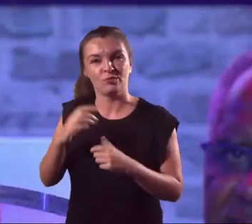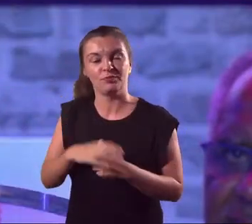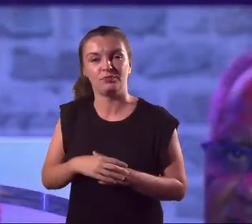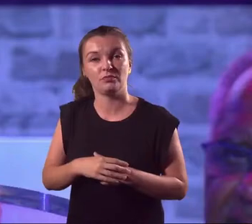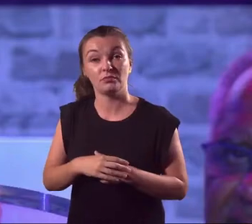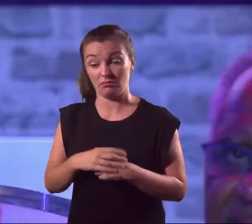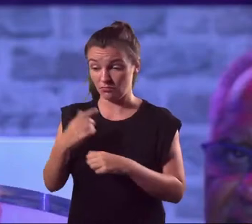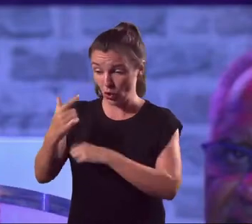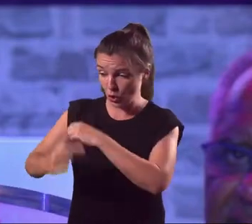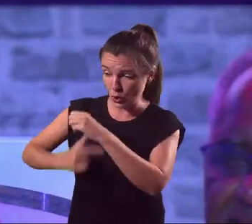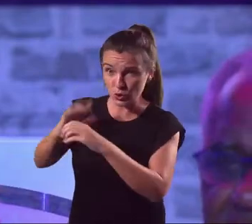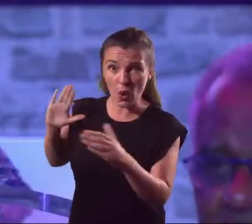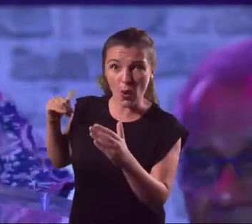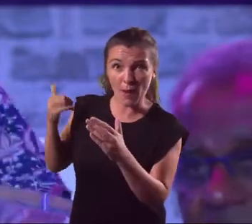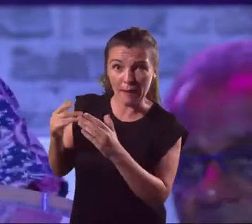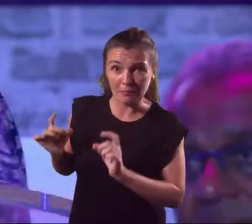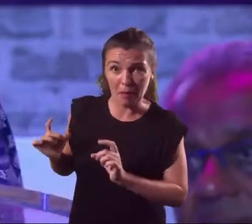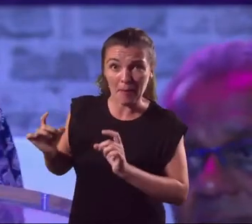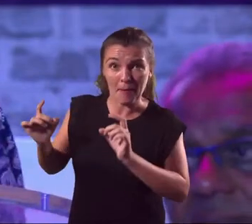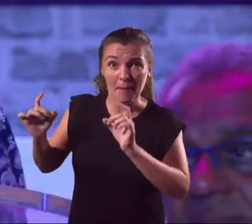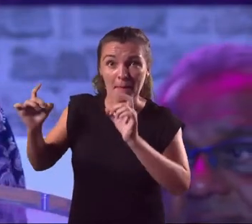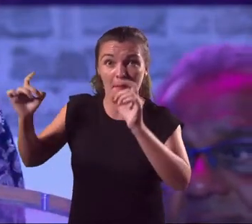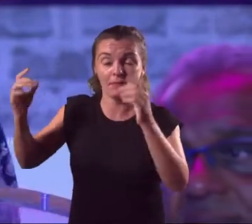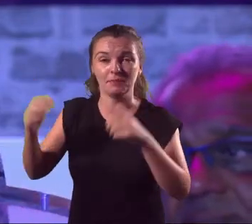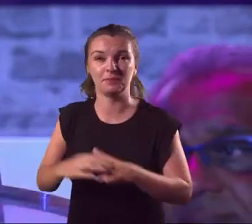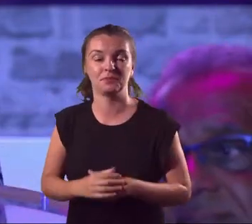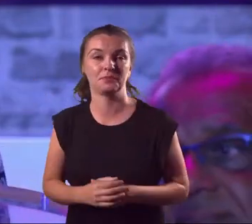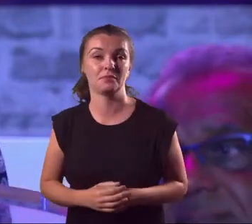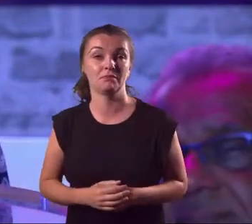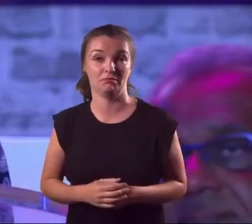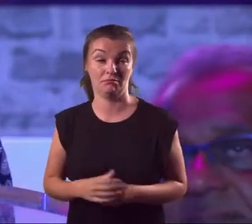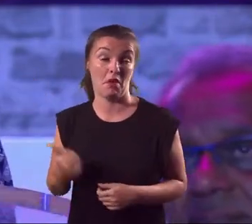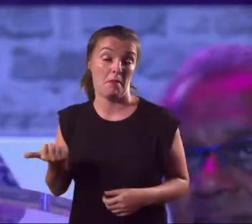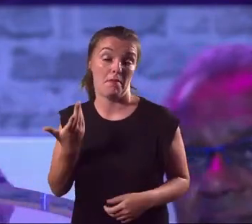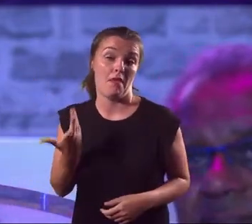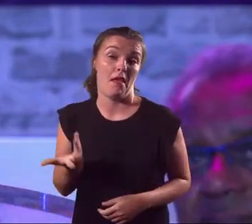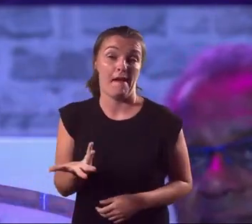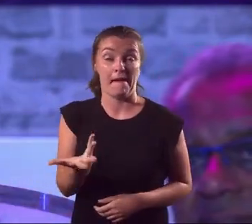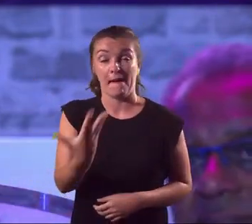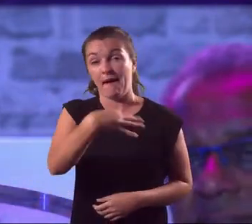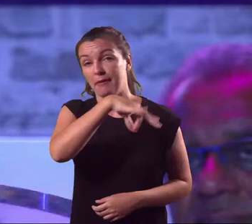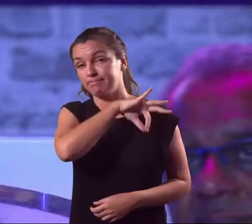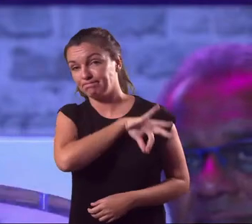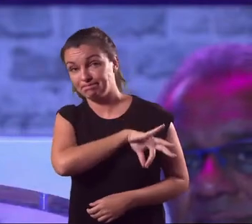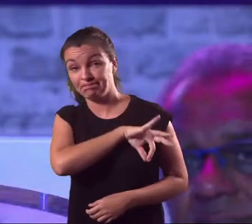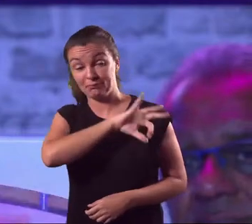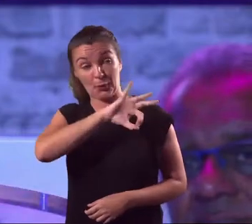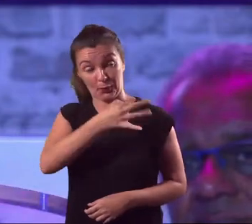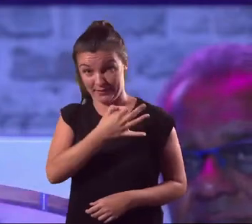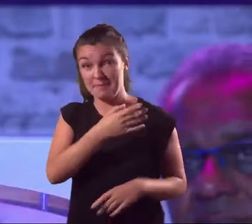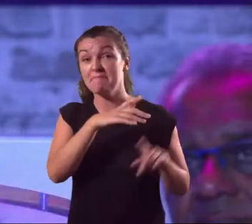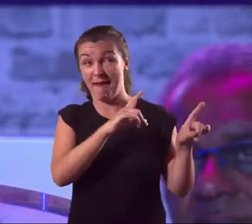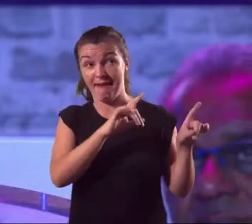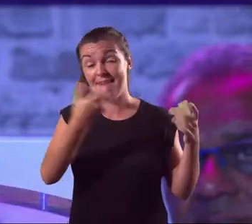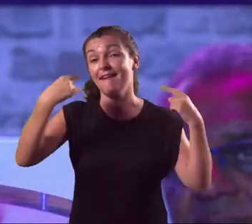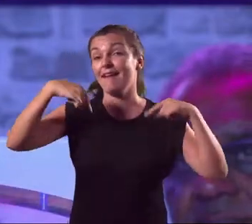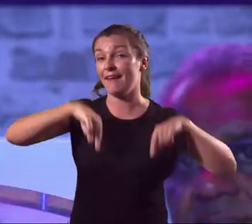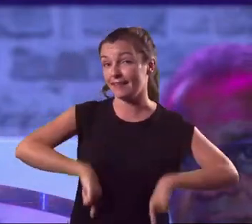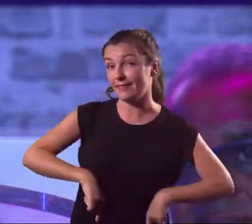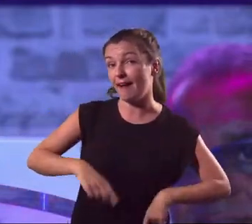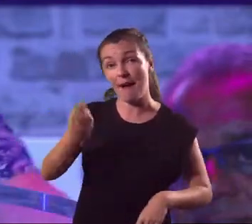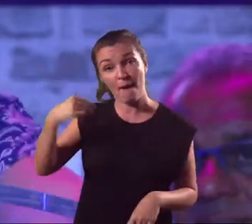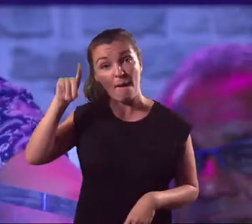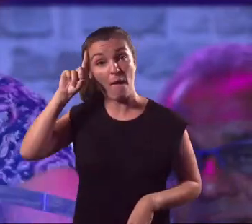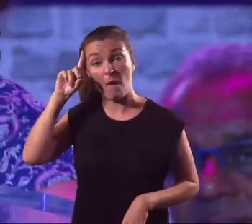seulement l'espace de 2 ans. Donc, on voit aujourd'hui qu'ils s'en mettent plein les poches et que l'État et l'Union européenne